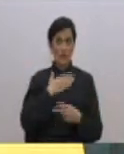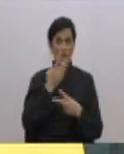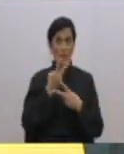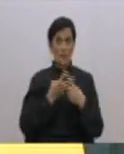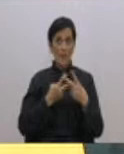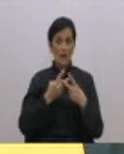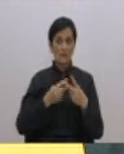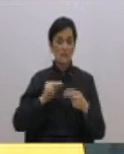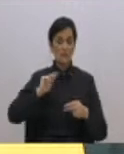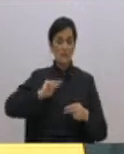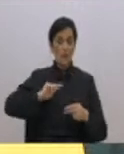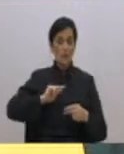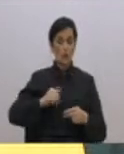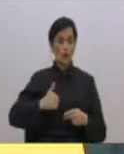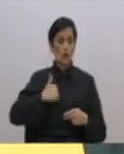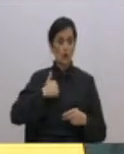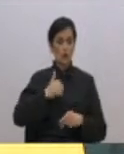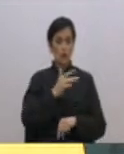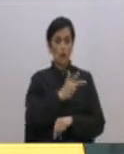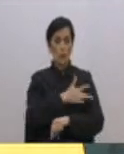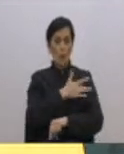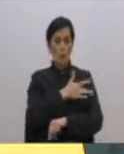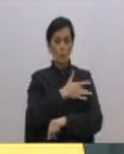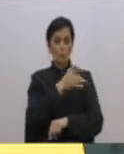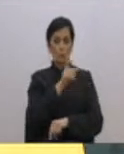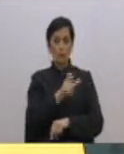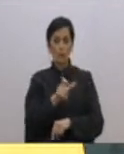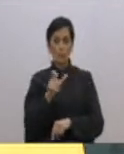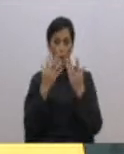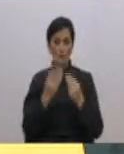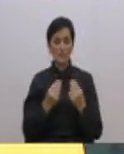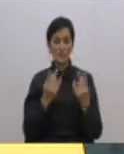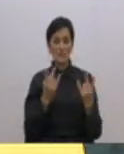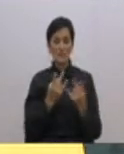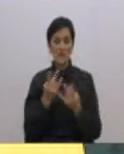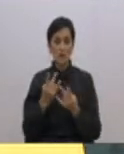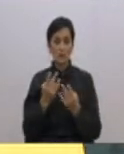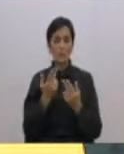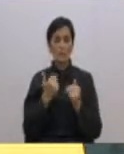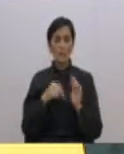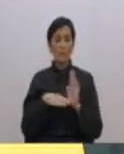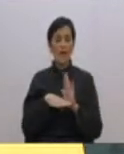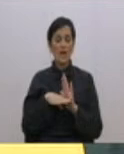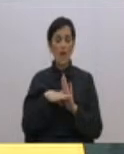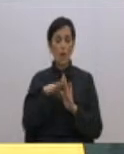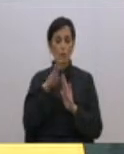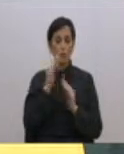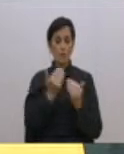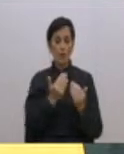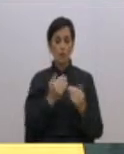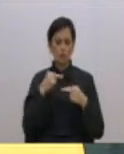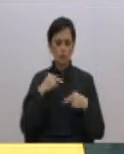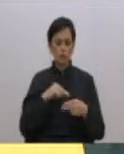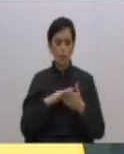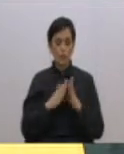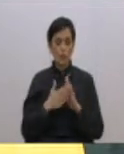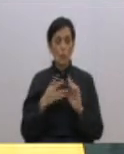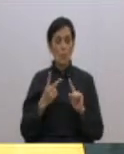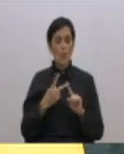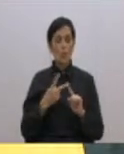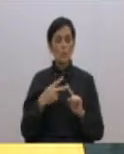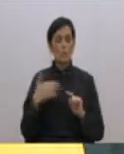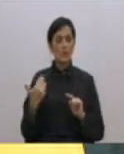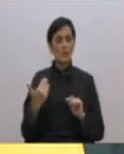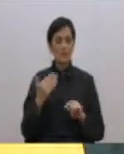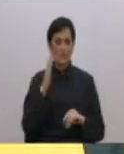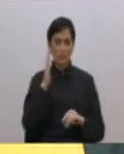პენტენსიური სამსახურის ღირსეული მოსამსახურეების ყოველდღიურ გაუმჯობესებს მათ შრომით პირობებს და მეორე მხრივ